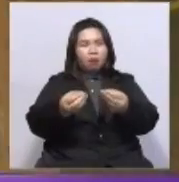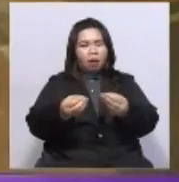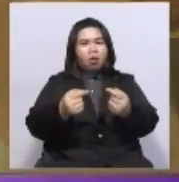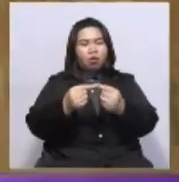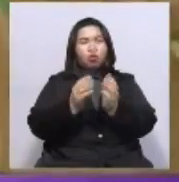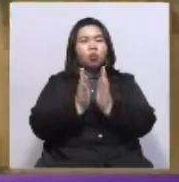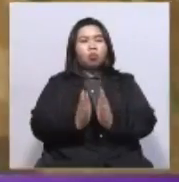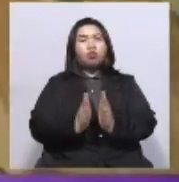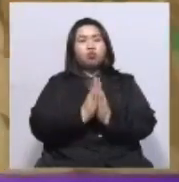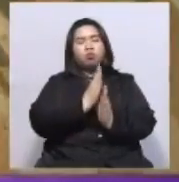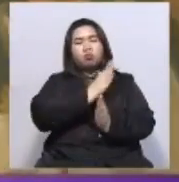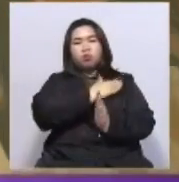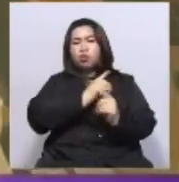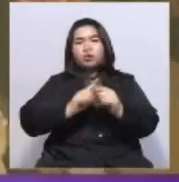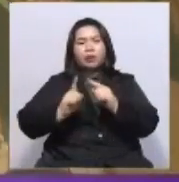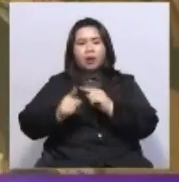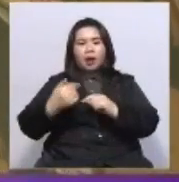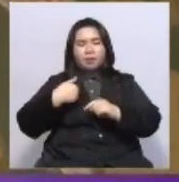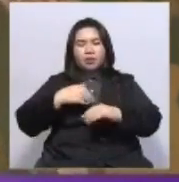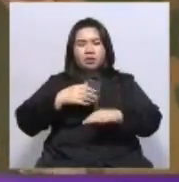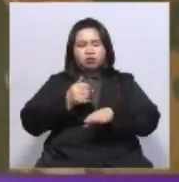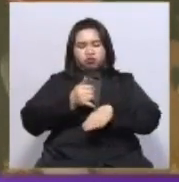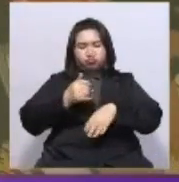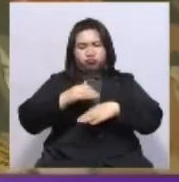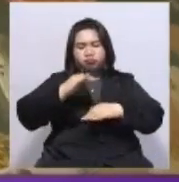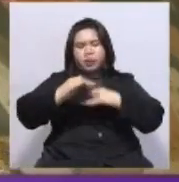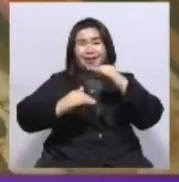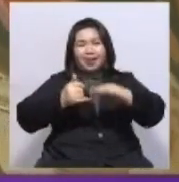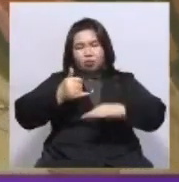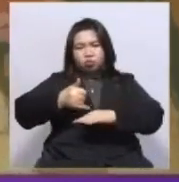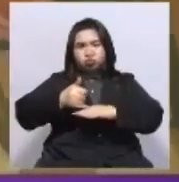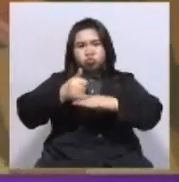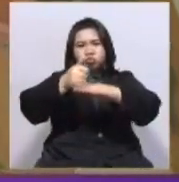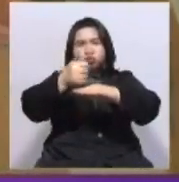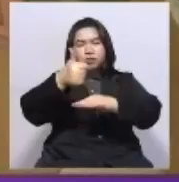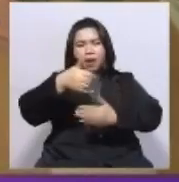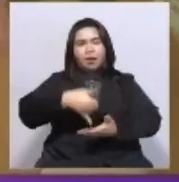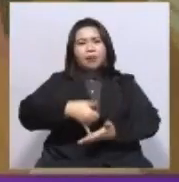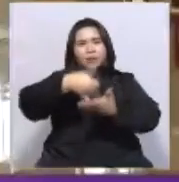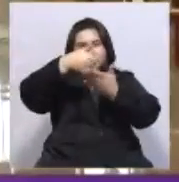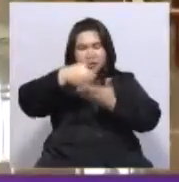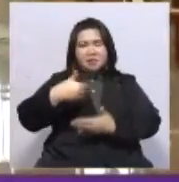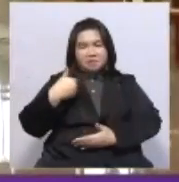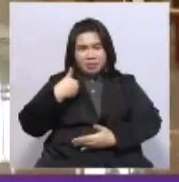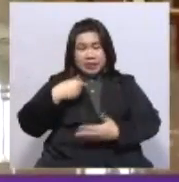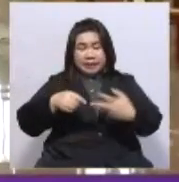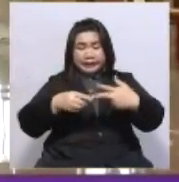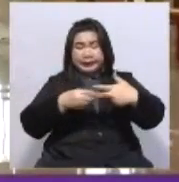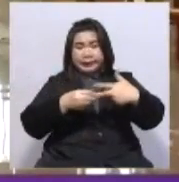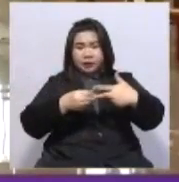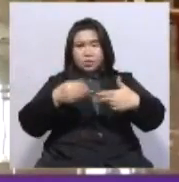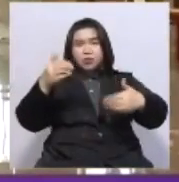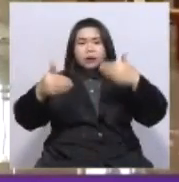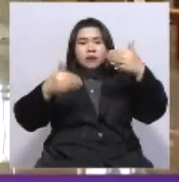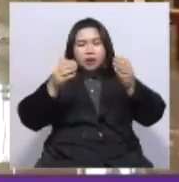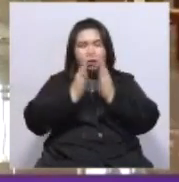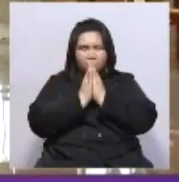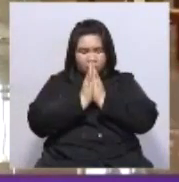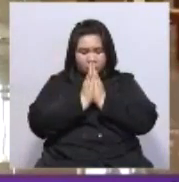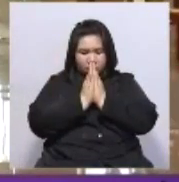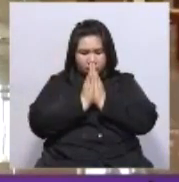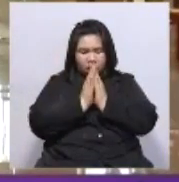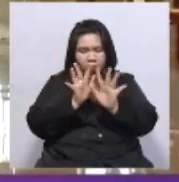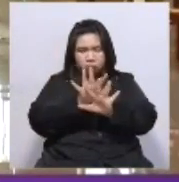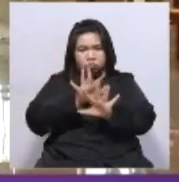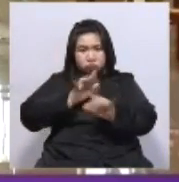พุทธศาสนิกชนโดยการติดตั้งบันไดเลื่อนและลิฟต์โดยสารพื้นที่ชั้น1เป็นห้องโถงโล่งสำหรับจัดกิจกรรมทางพระพุทธศาสน